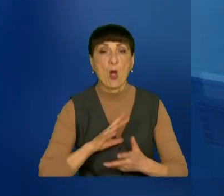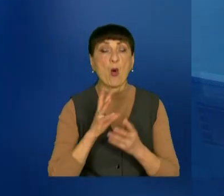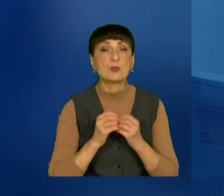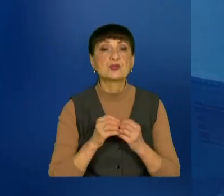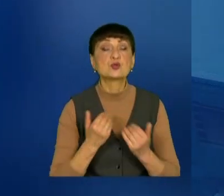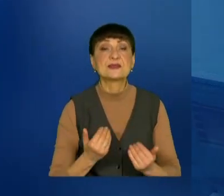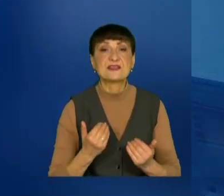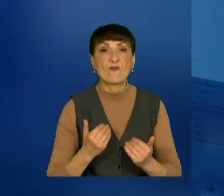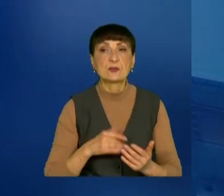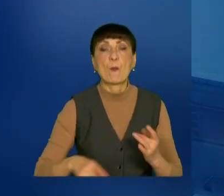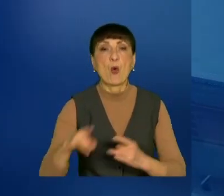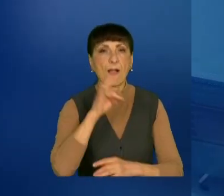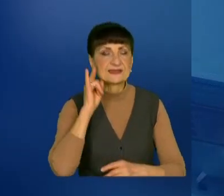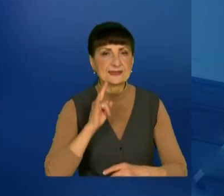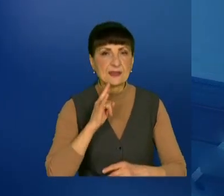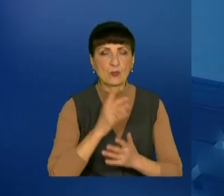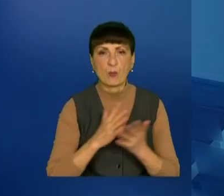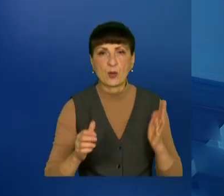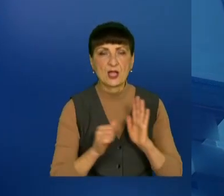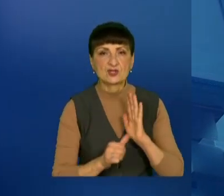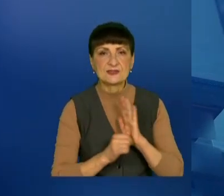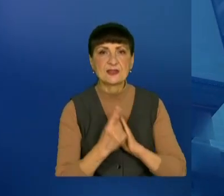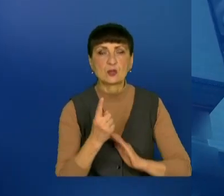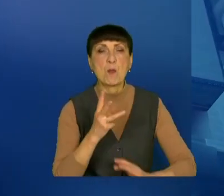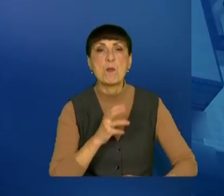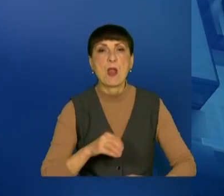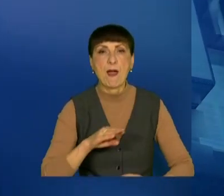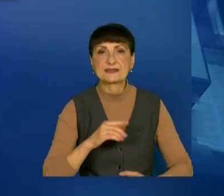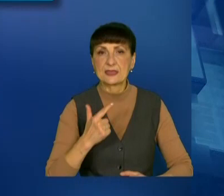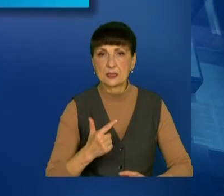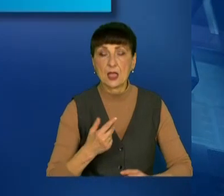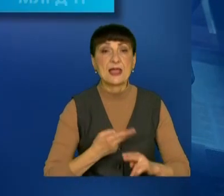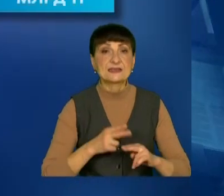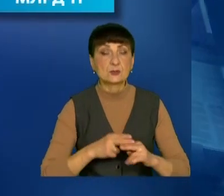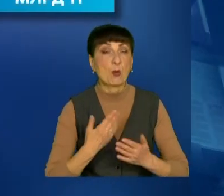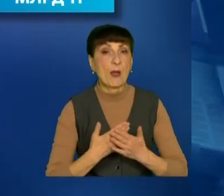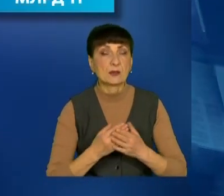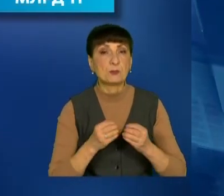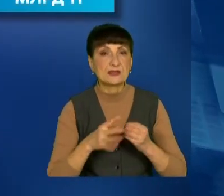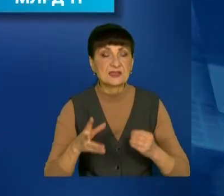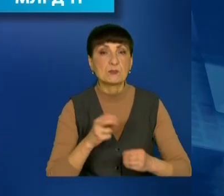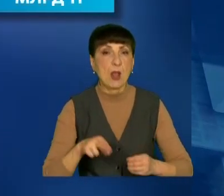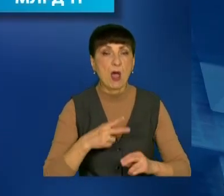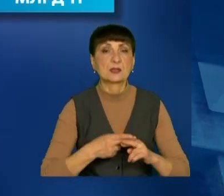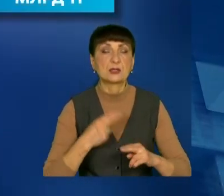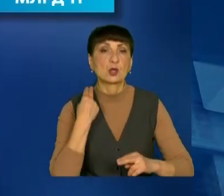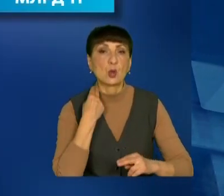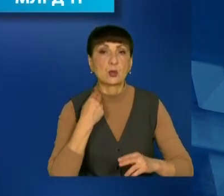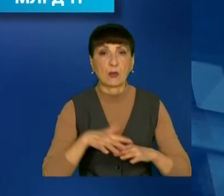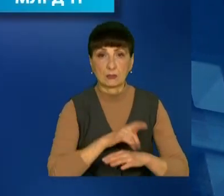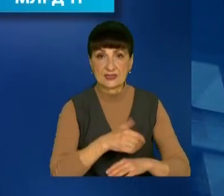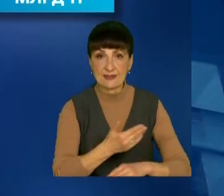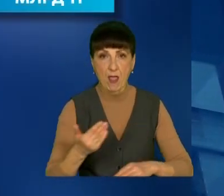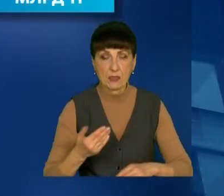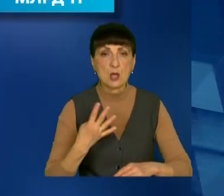на сегодня по республике составила более 61 миллиарда тенге, из которых порядка 15 миллиардов – это долг населения,